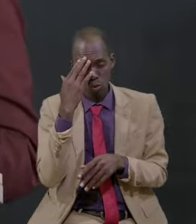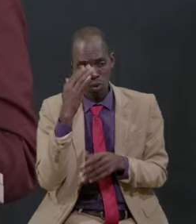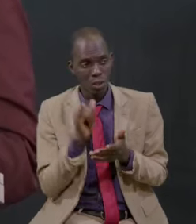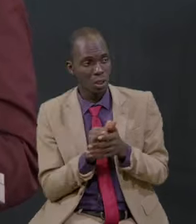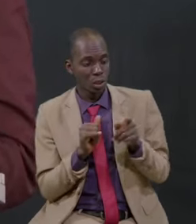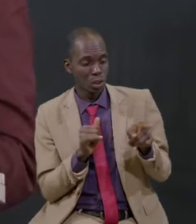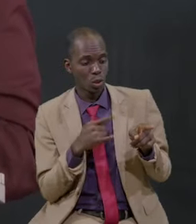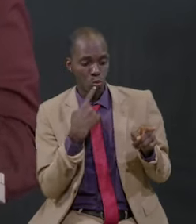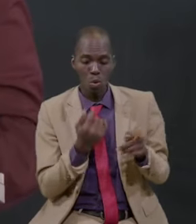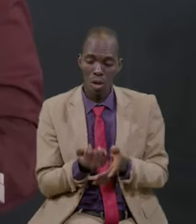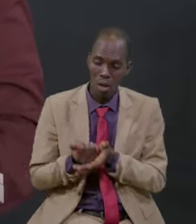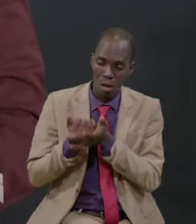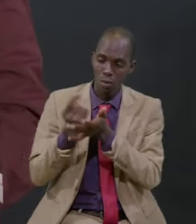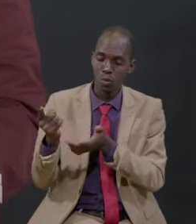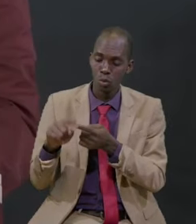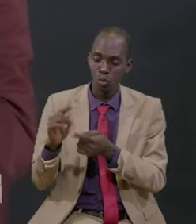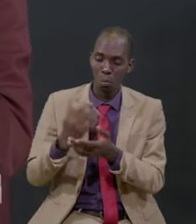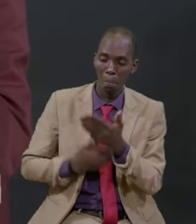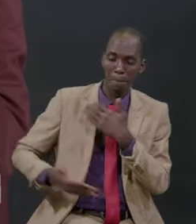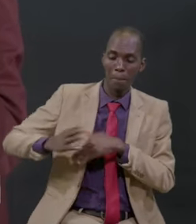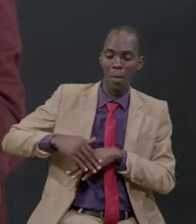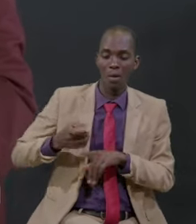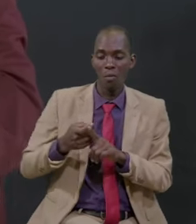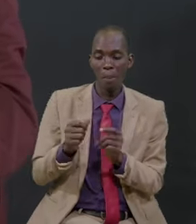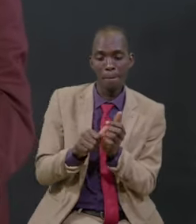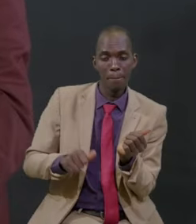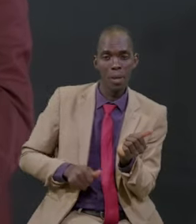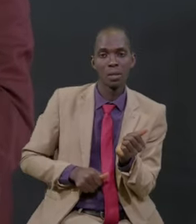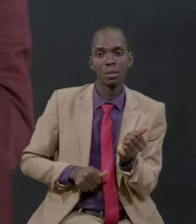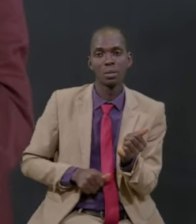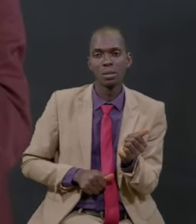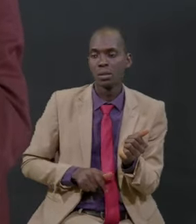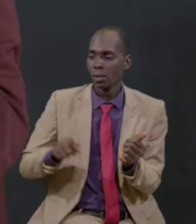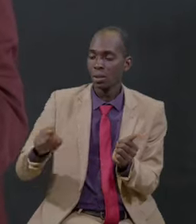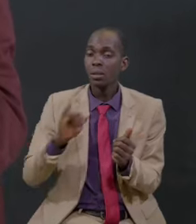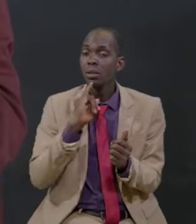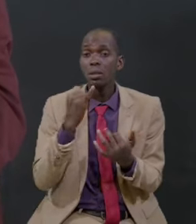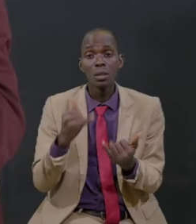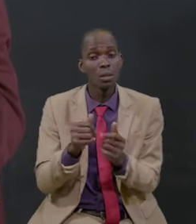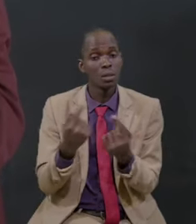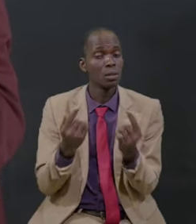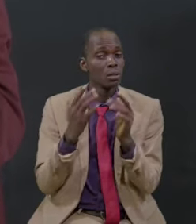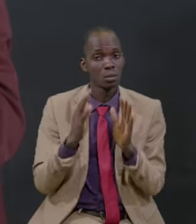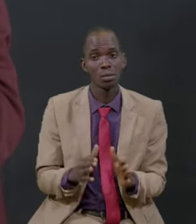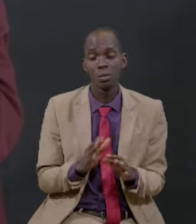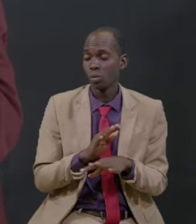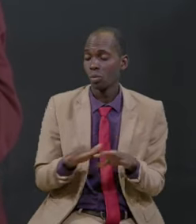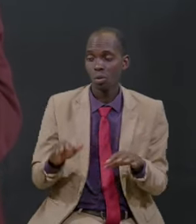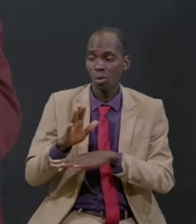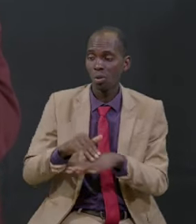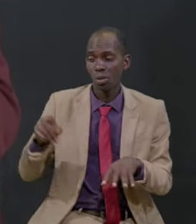qui ramènera un pécheur de la voie, qui est pécheur maintenant, il était un